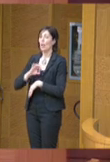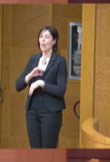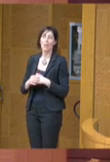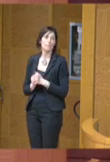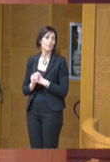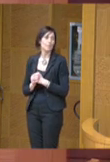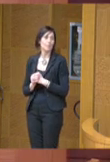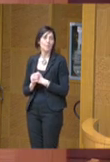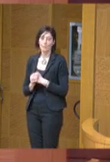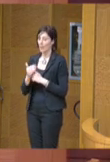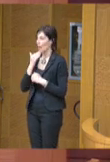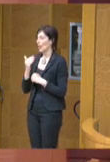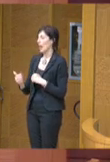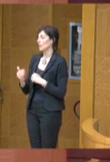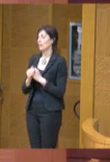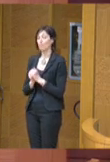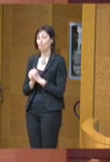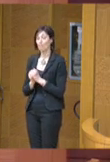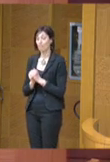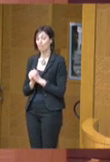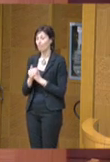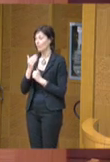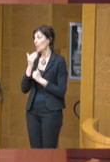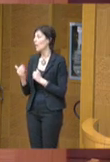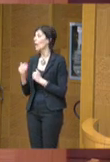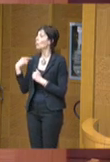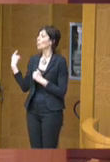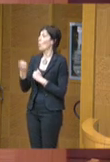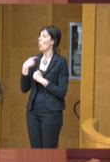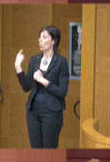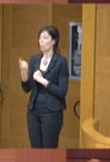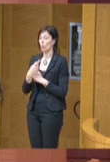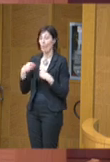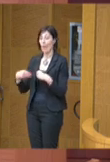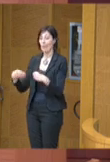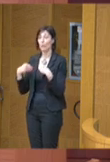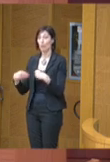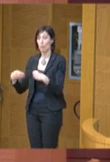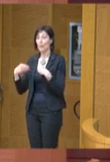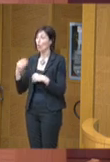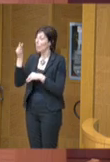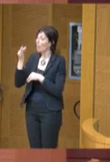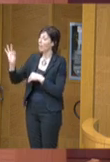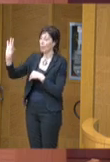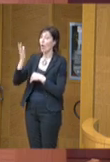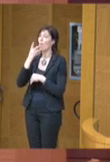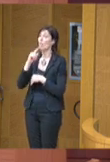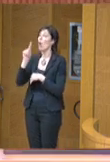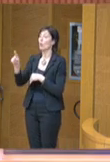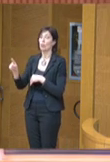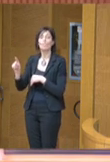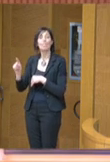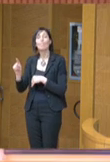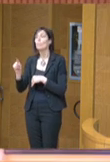Prego. Grazie, ringrazio naturalmente tutti per la partecipazione, ma in particolare vi voglio dire che siamo in un momento